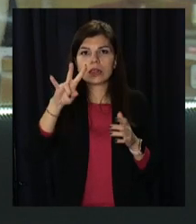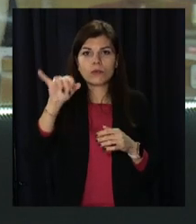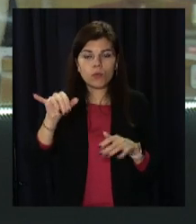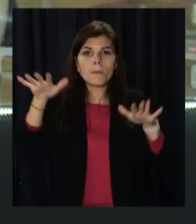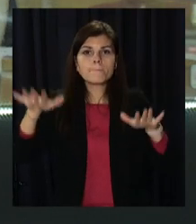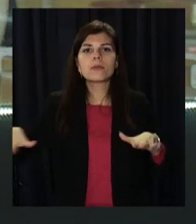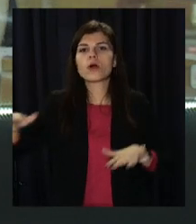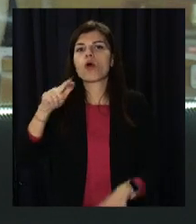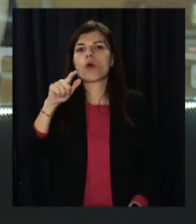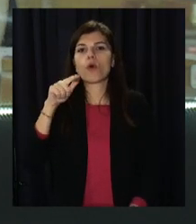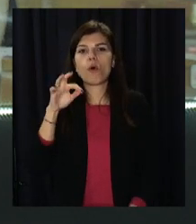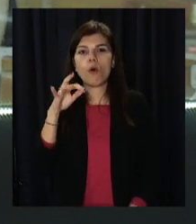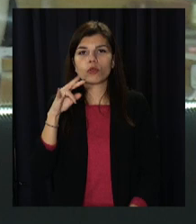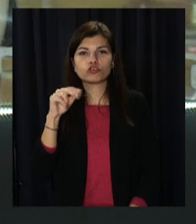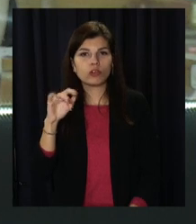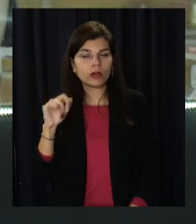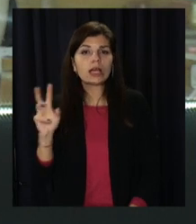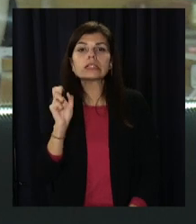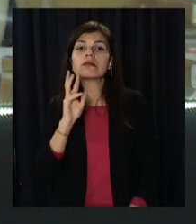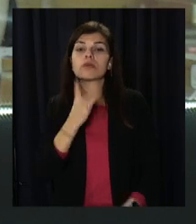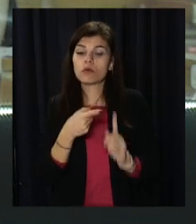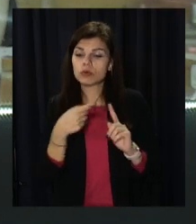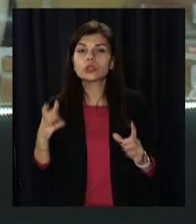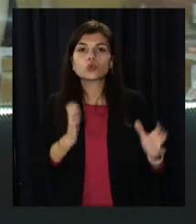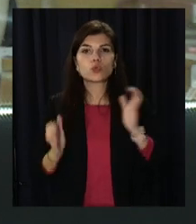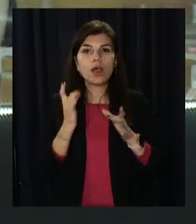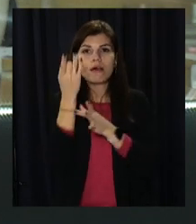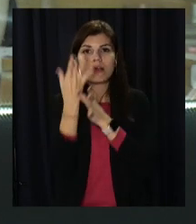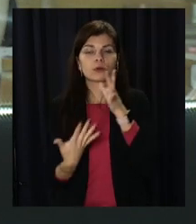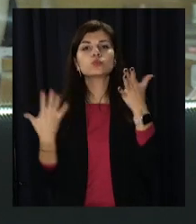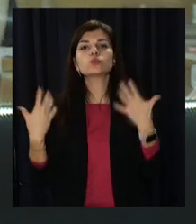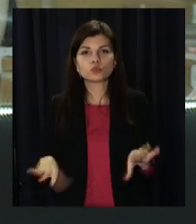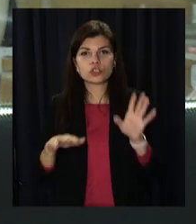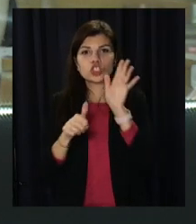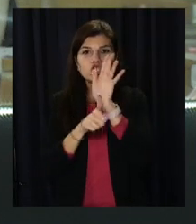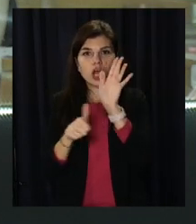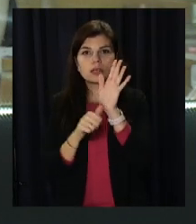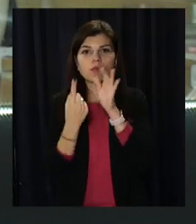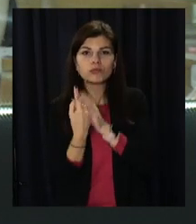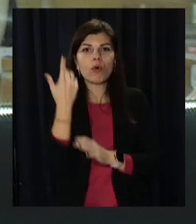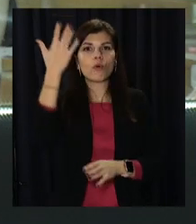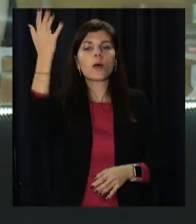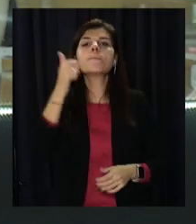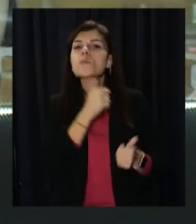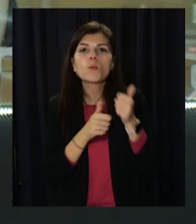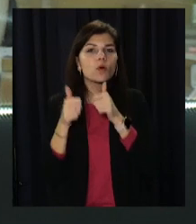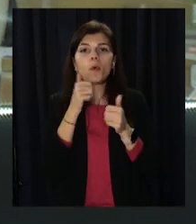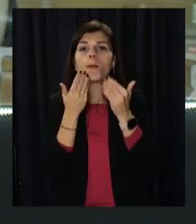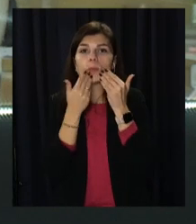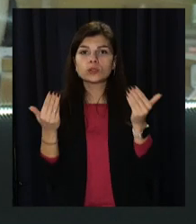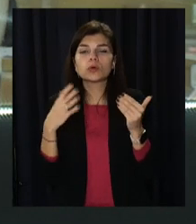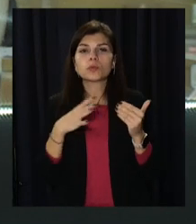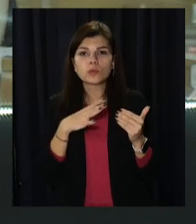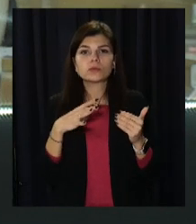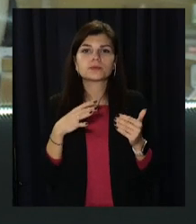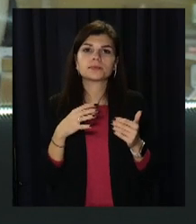Гончара. За 3 роки існування проєкту студентська ракета вже здійснила 6 запусків. Останній успішний політ